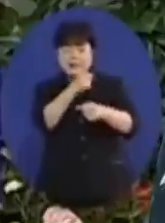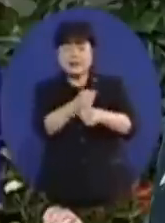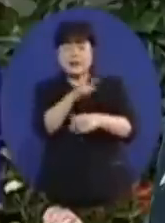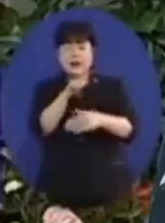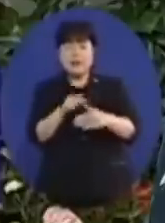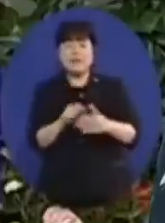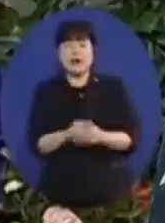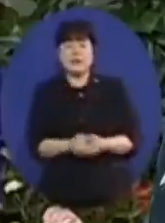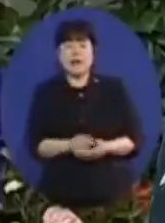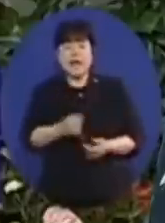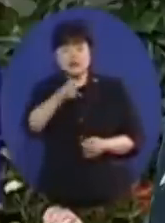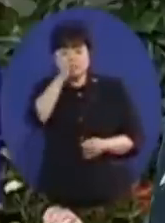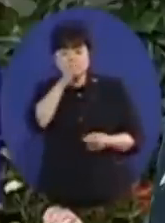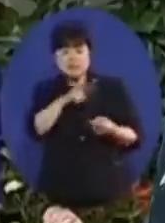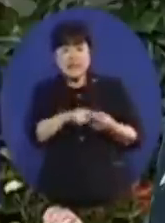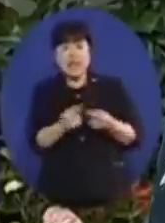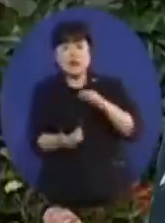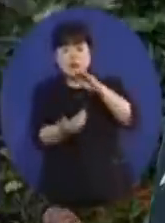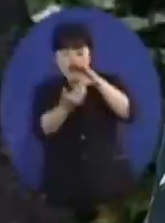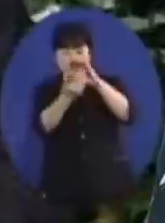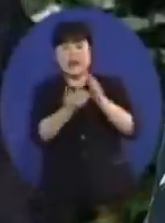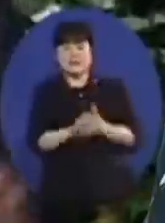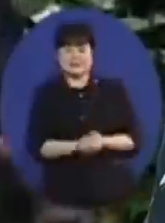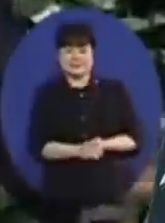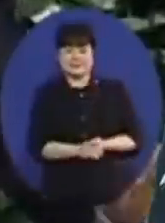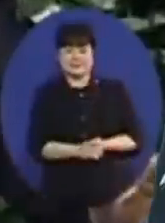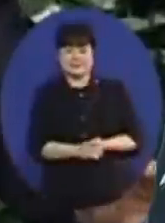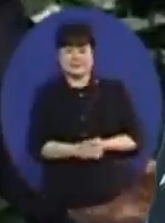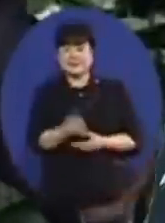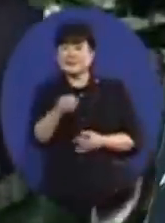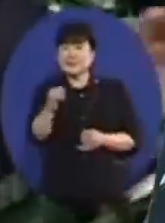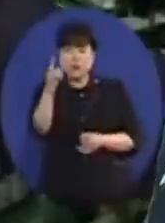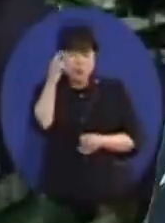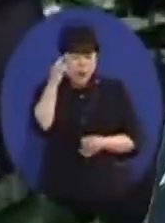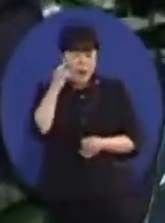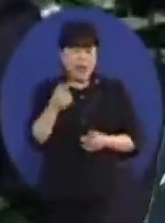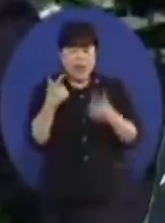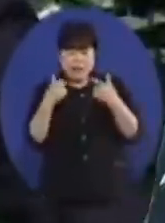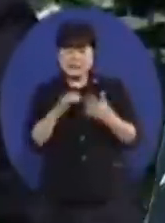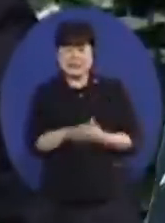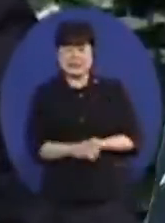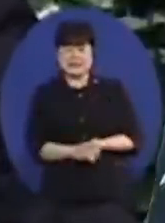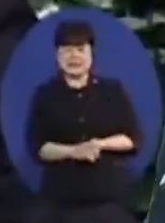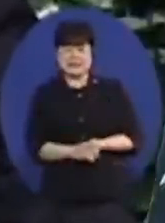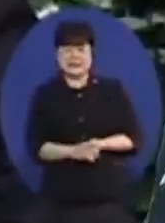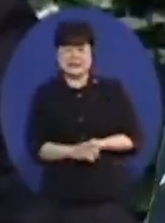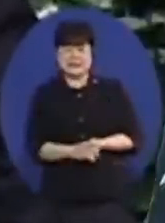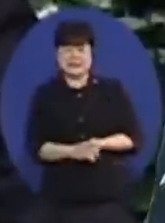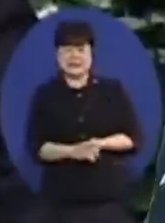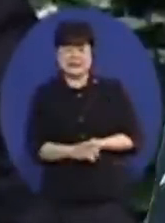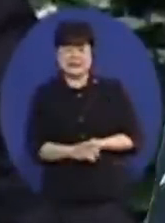가득한 것을 입으로 말합니다 아 저 사람은 왜 항상